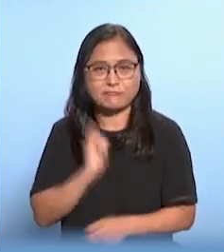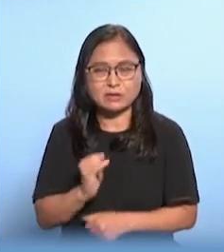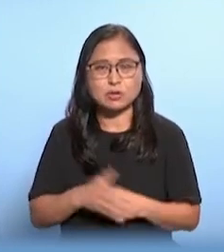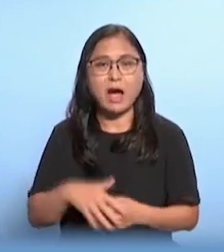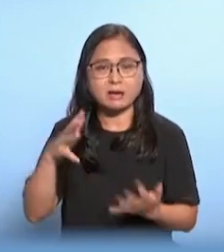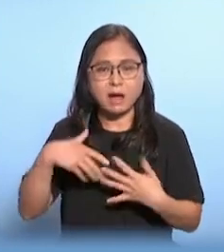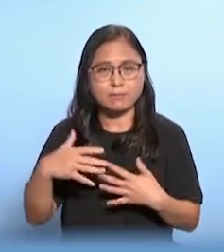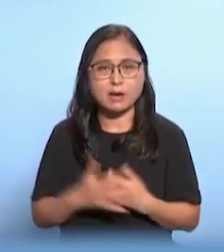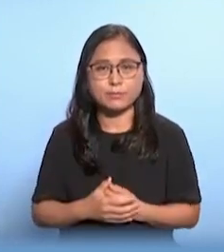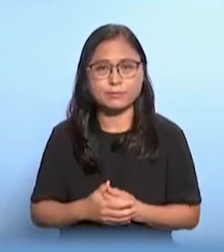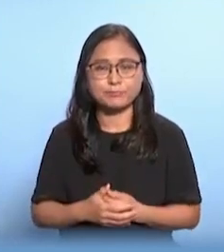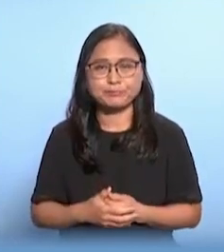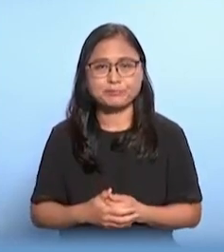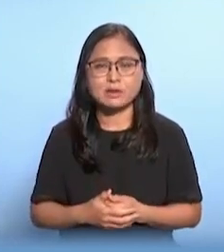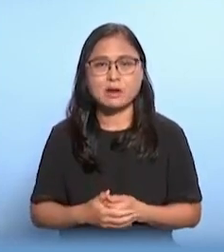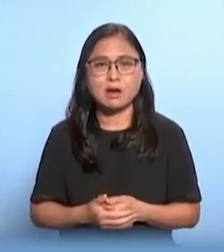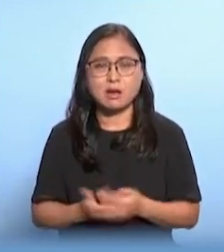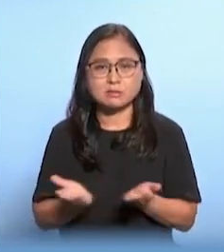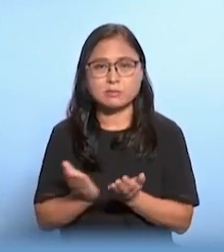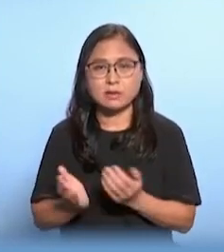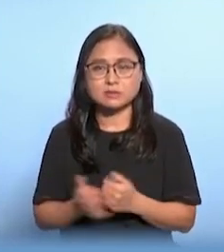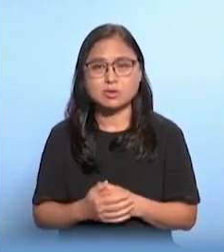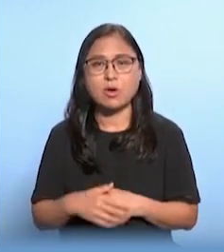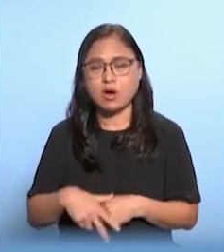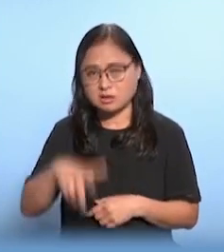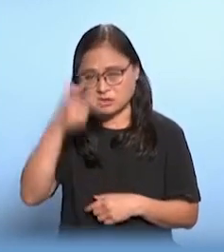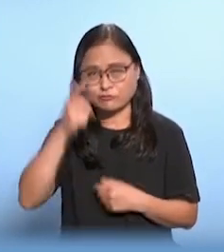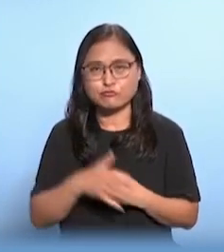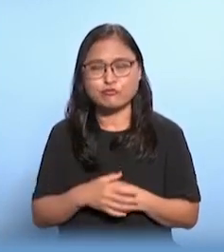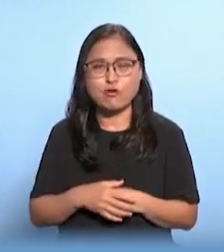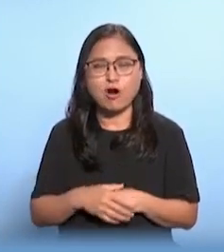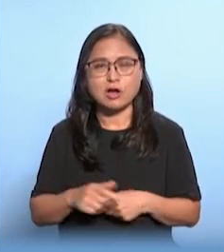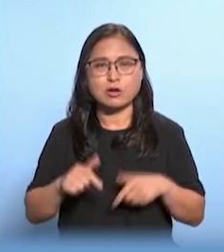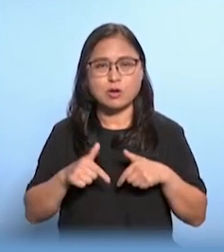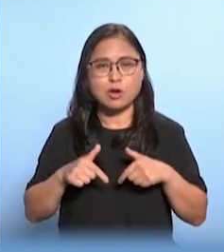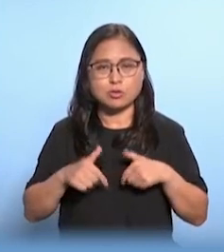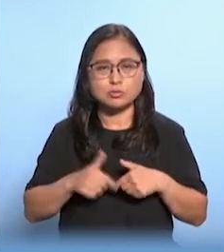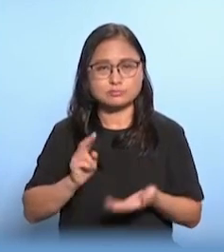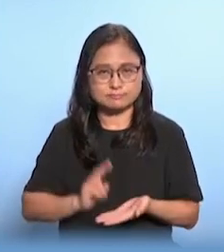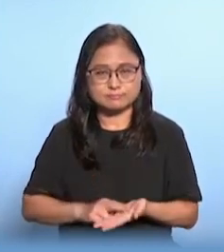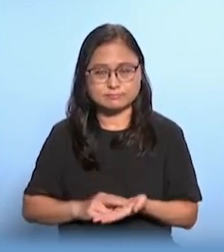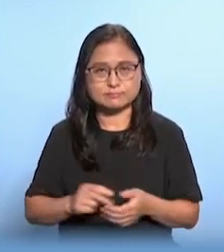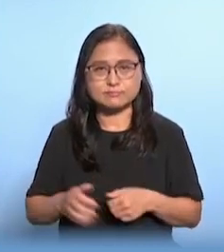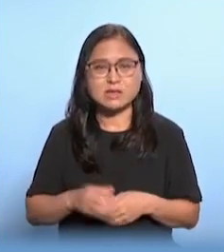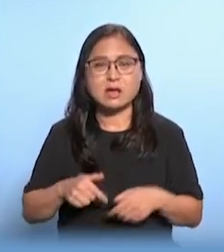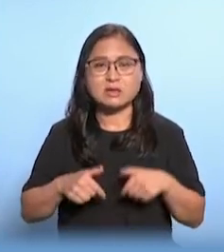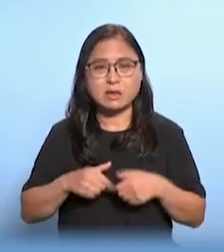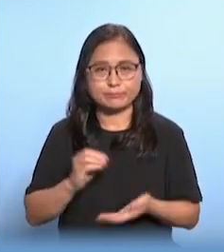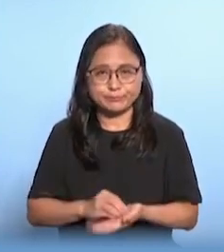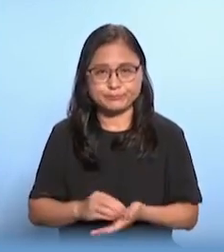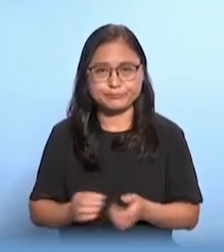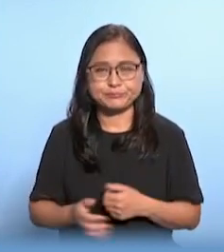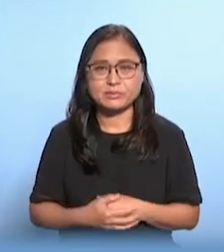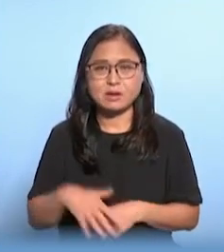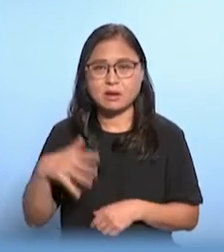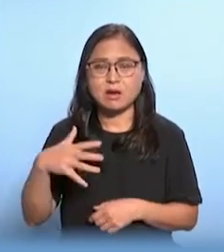监禁，是亦都是彰显了政府打击喂饲野生动物的决心。5000元的定额罚款亦都是有